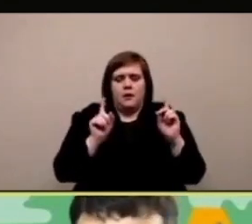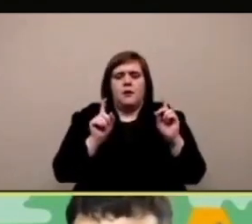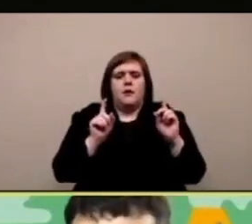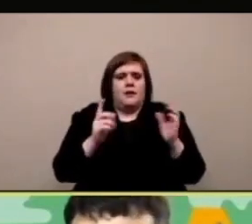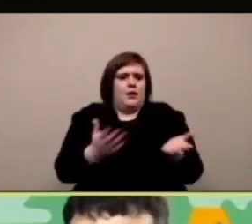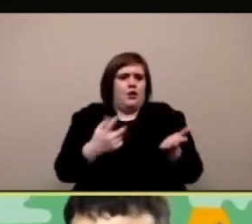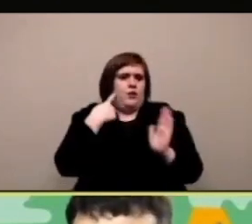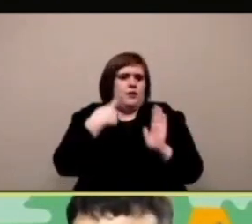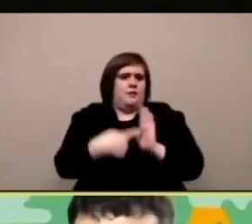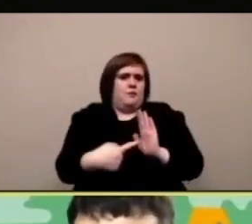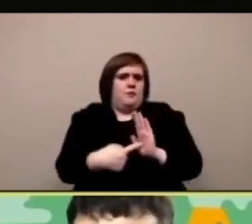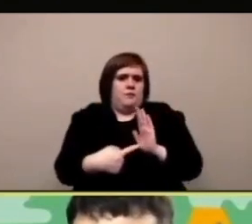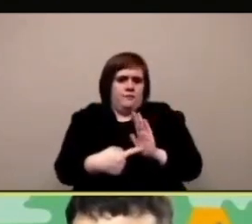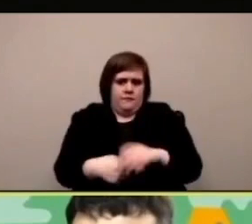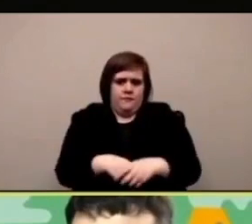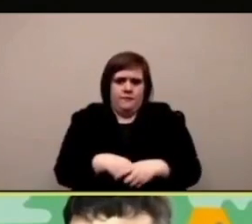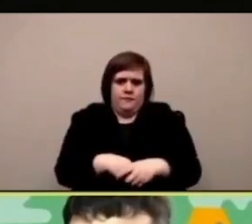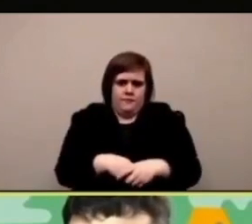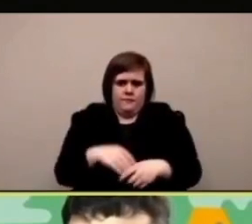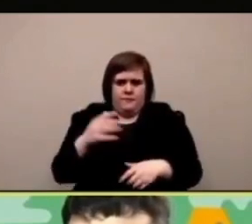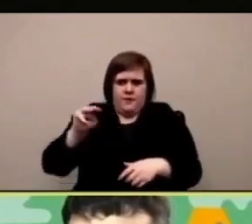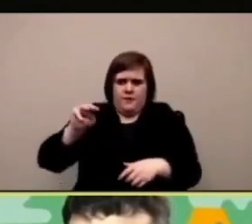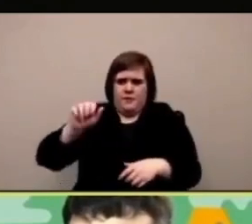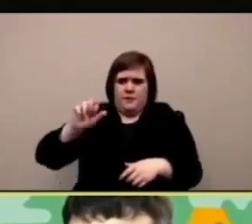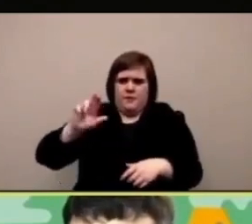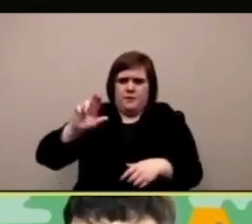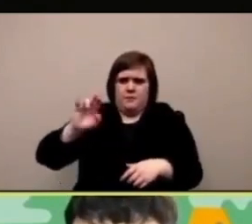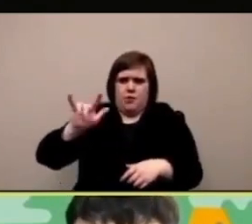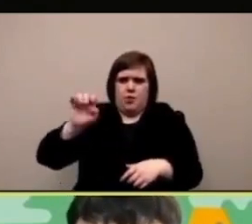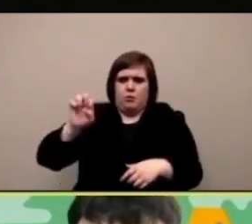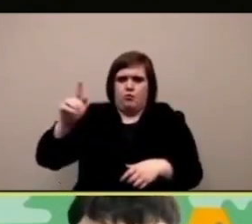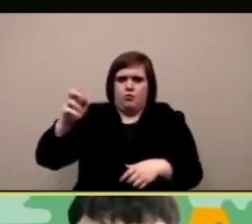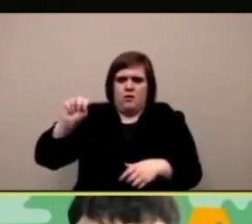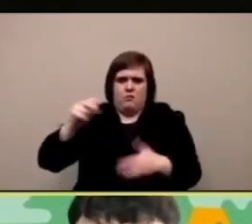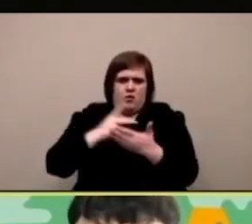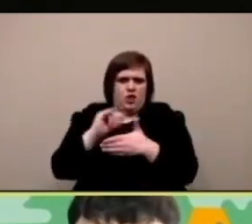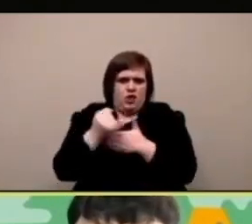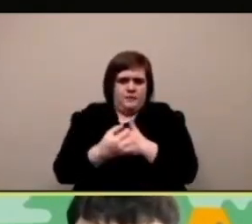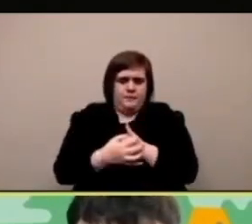たち向けではないですねまだ複雑です